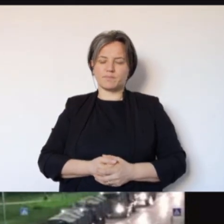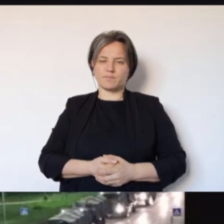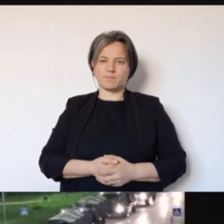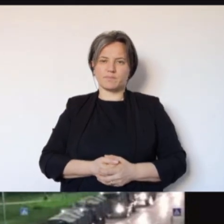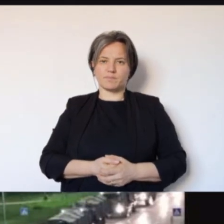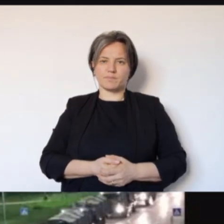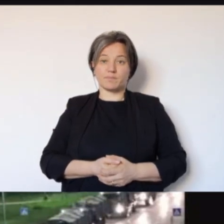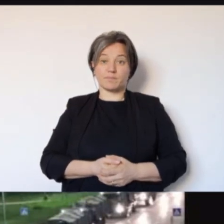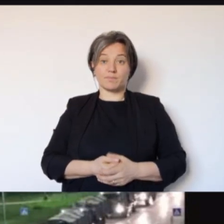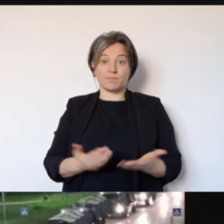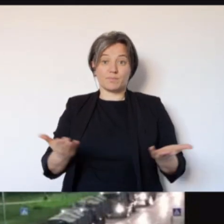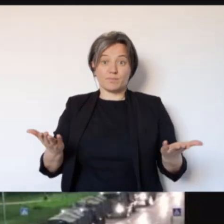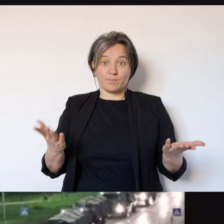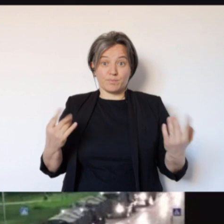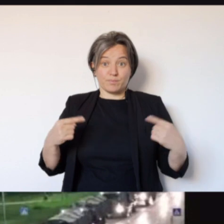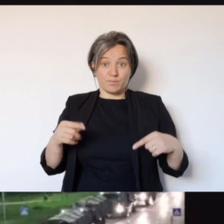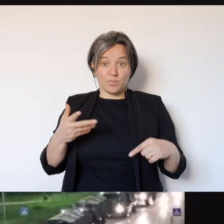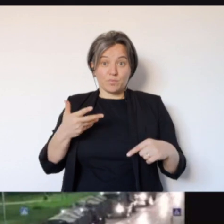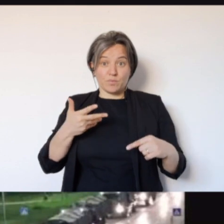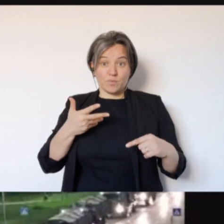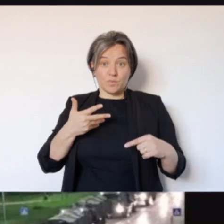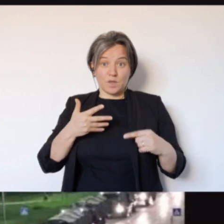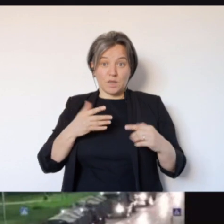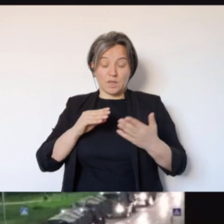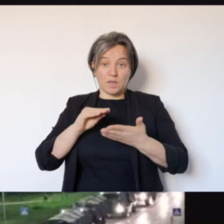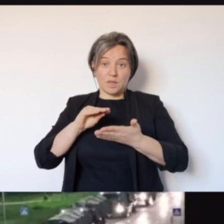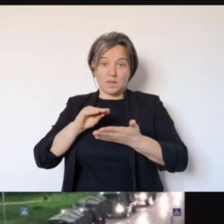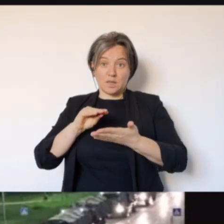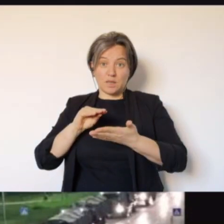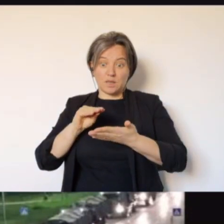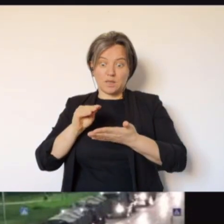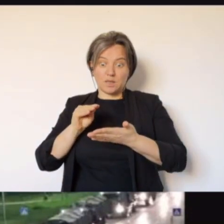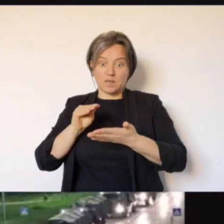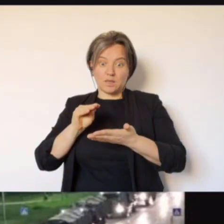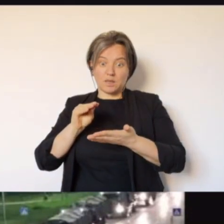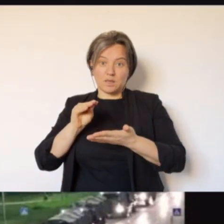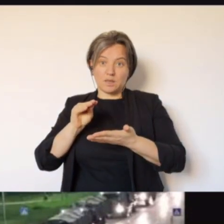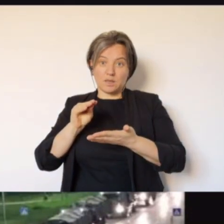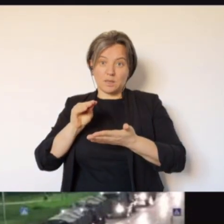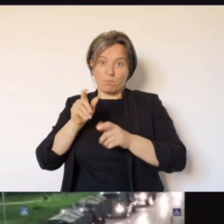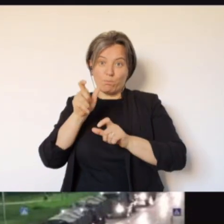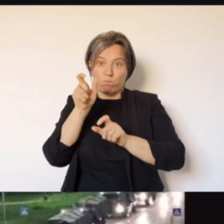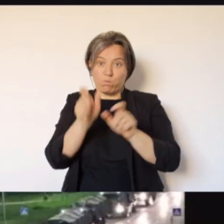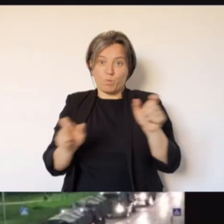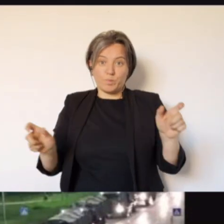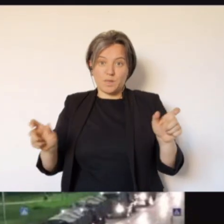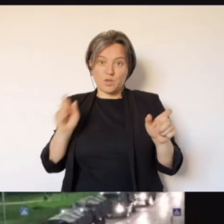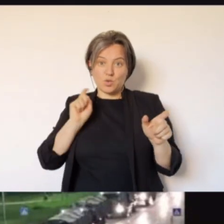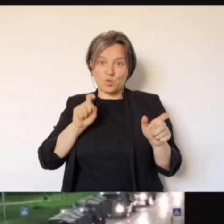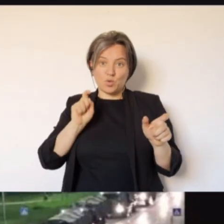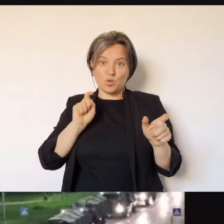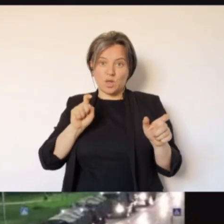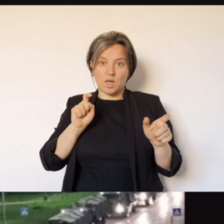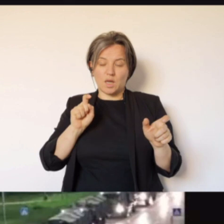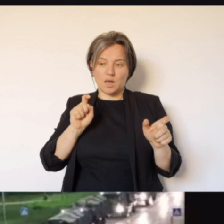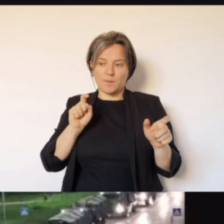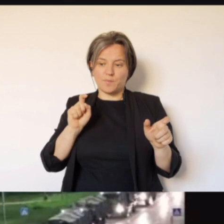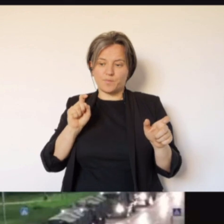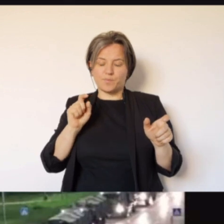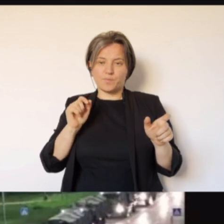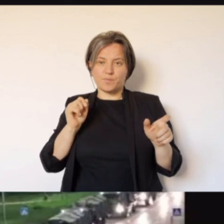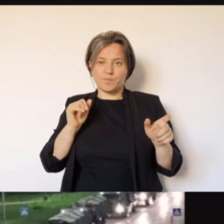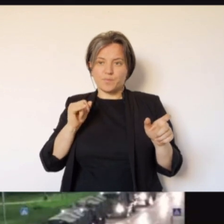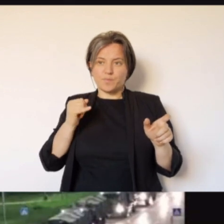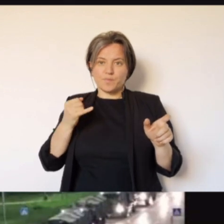E questo ci sono persone che non hanno potuto ricordare, non